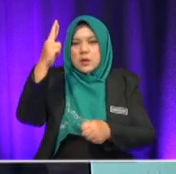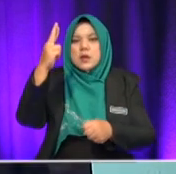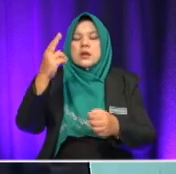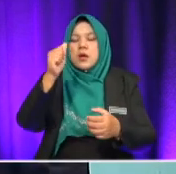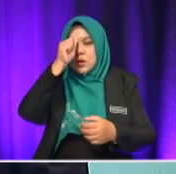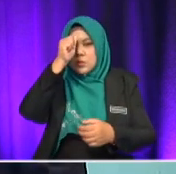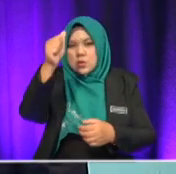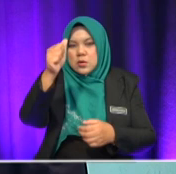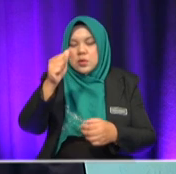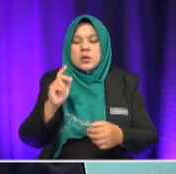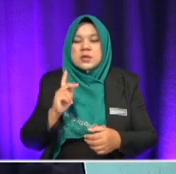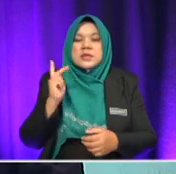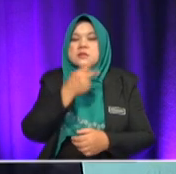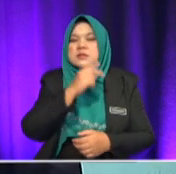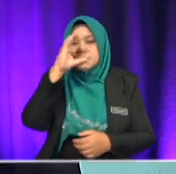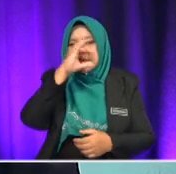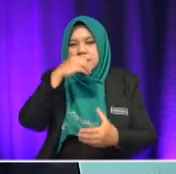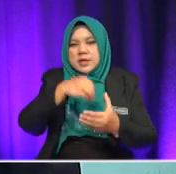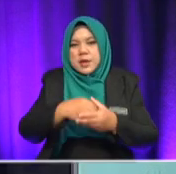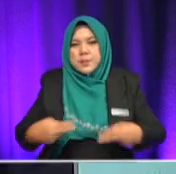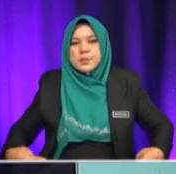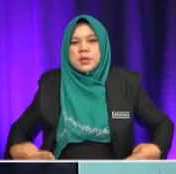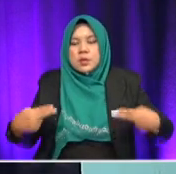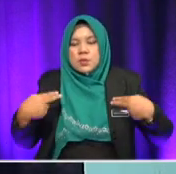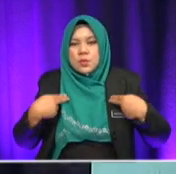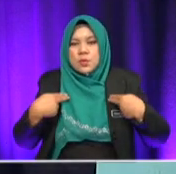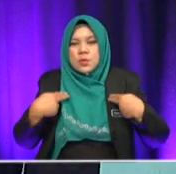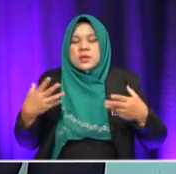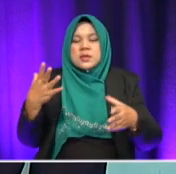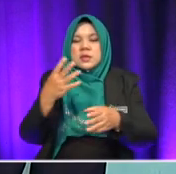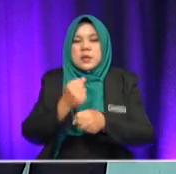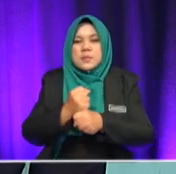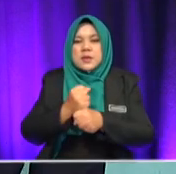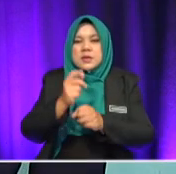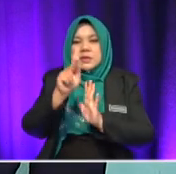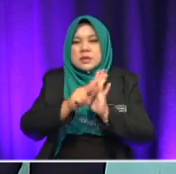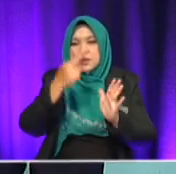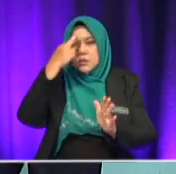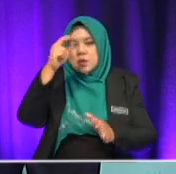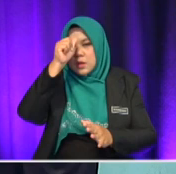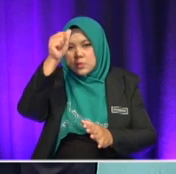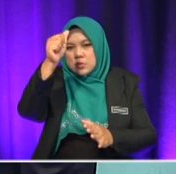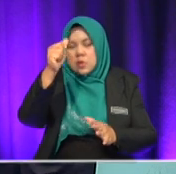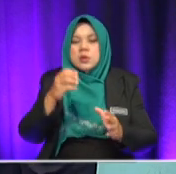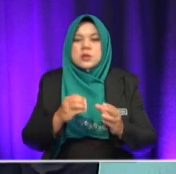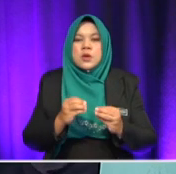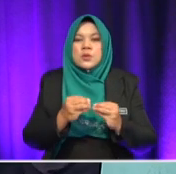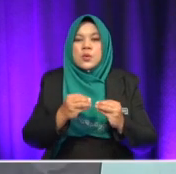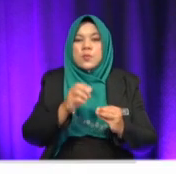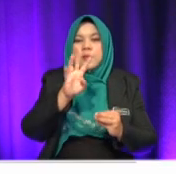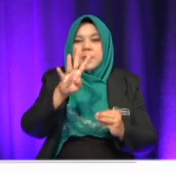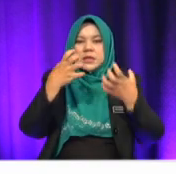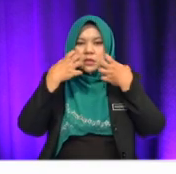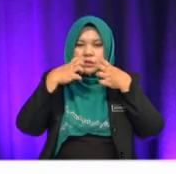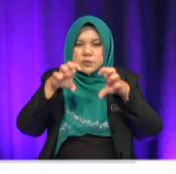yang kita cari dalam hidup kita jadi kita mendapatkan allah subhanahu wa ta'ala daya ke-4 mendapat kecemangan hidup